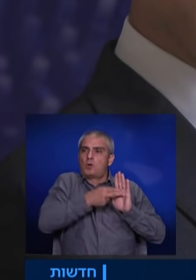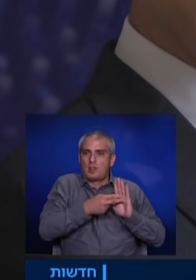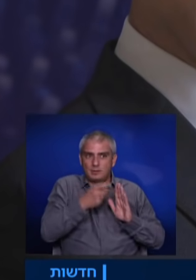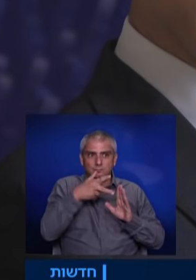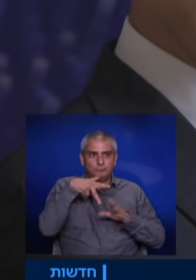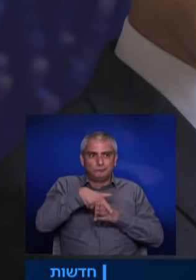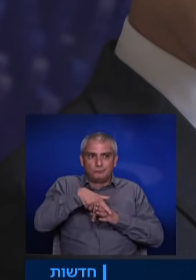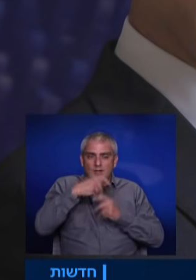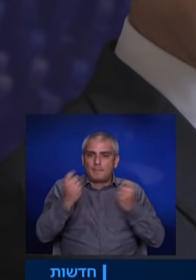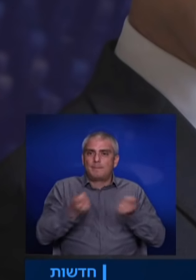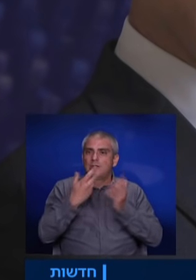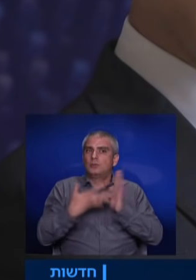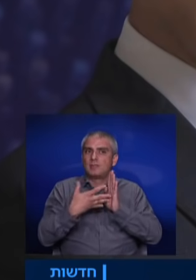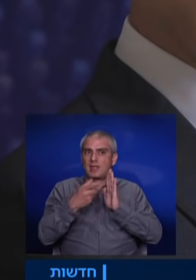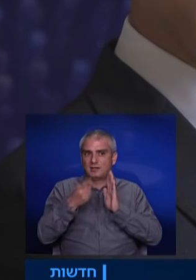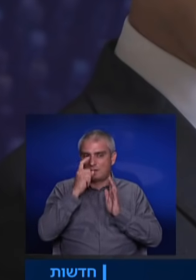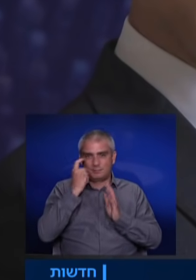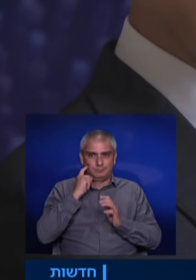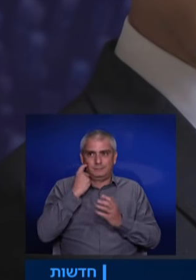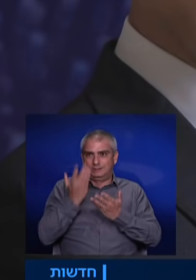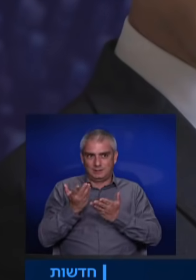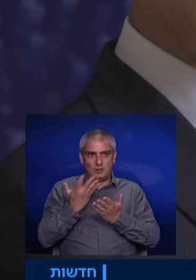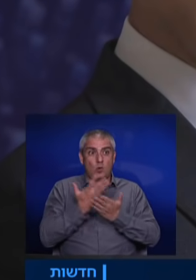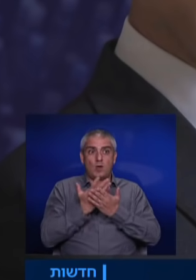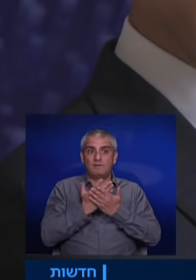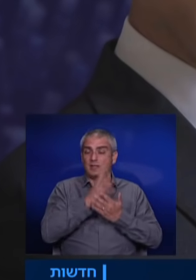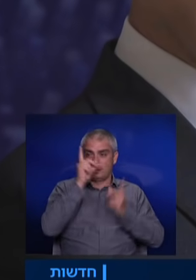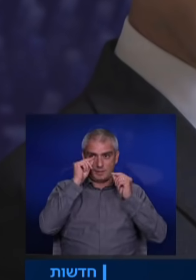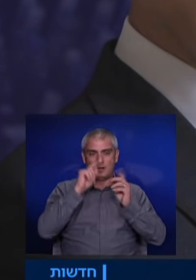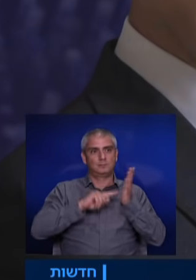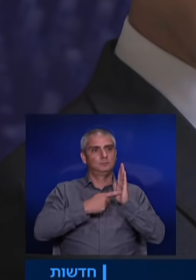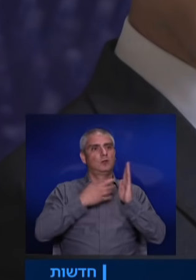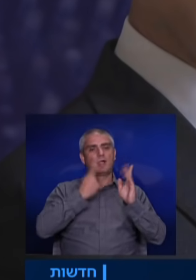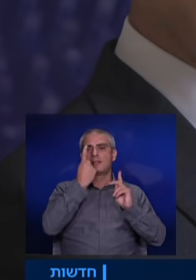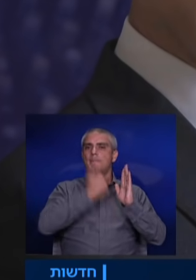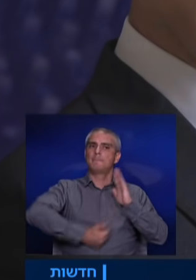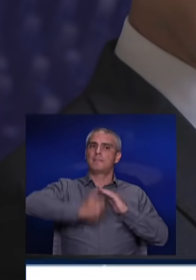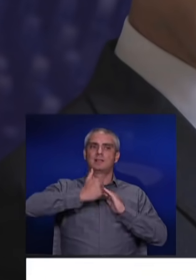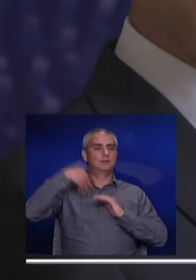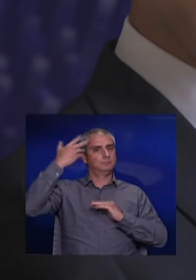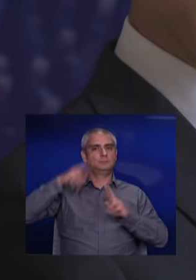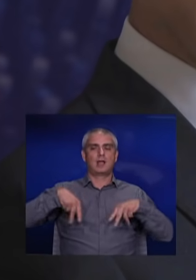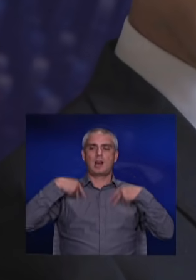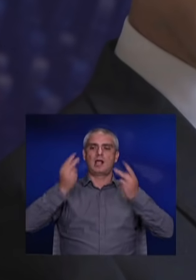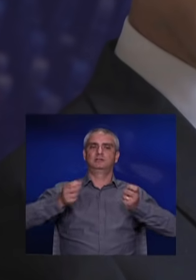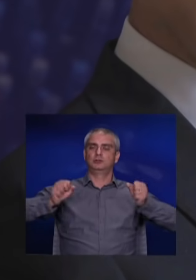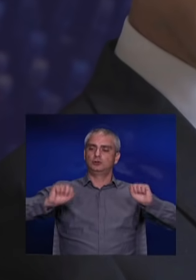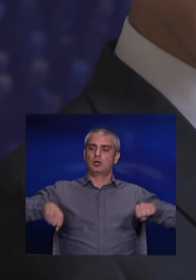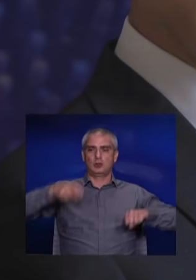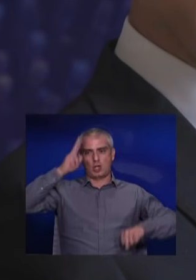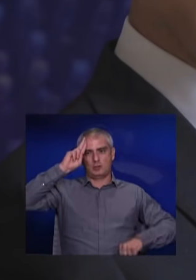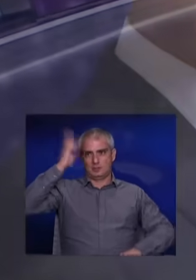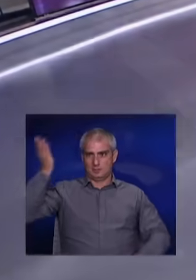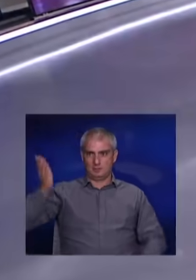שבחשו בפרסום תחקיר מגוחך זה מהעובדה שברקת מסומן כאחד המנהיגים שעשויים להחזיר את הליכוד